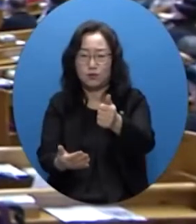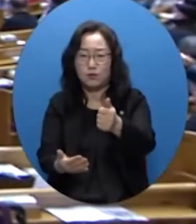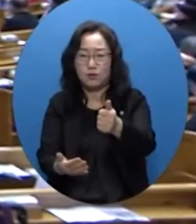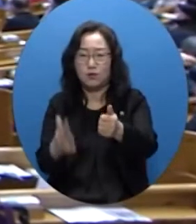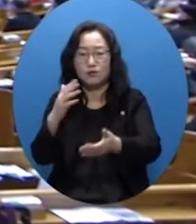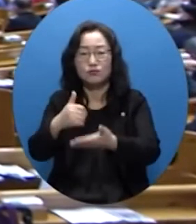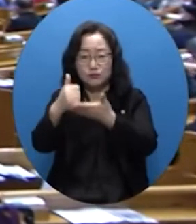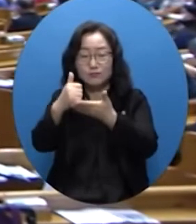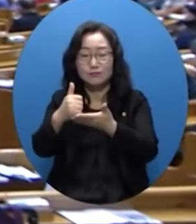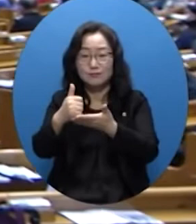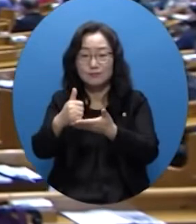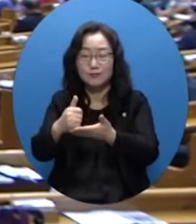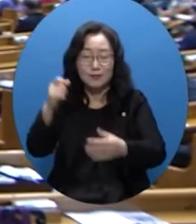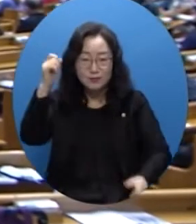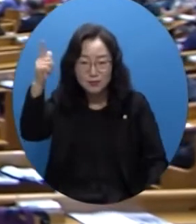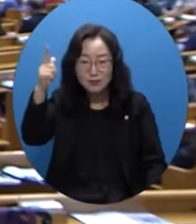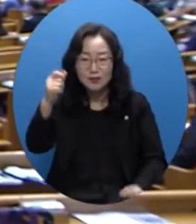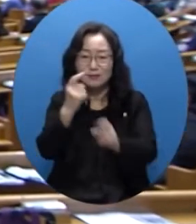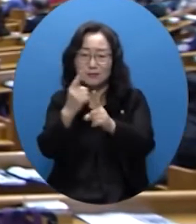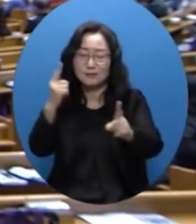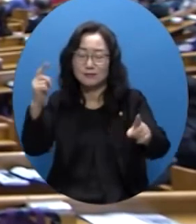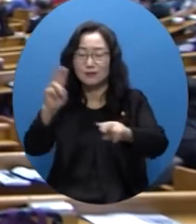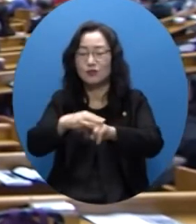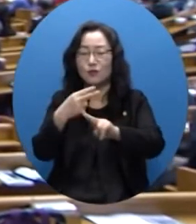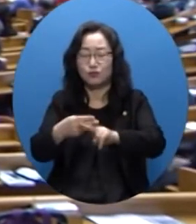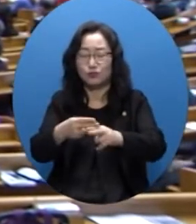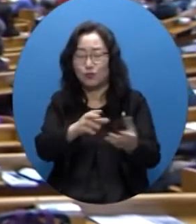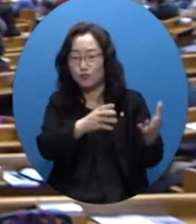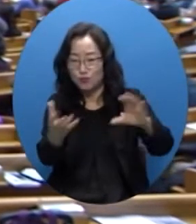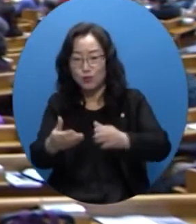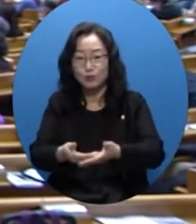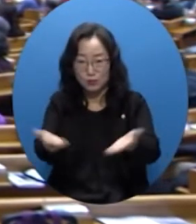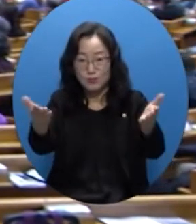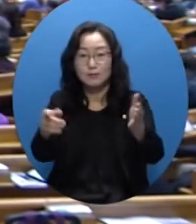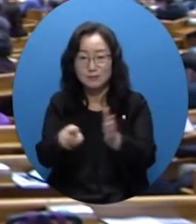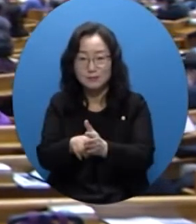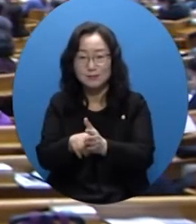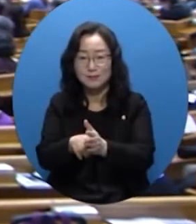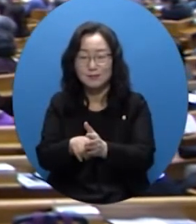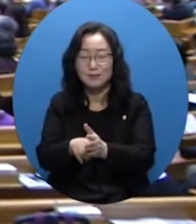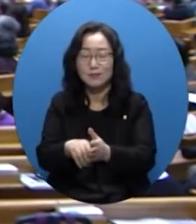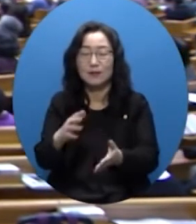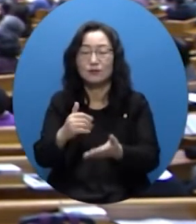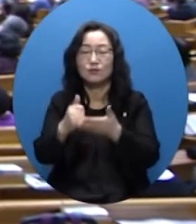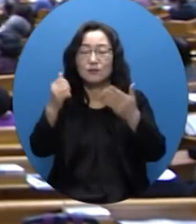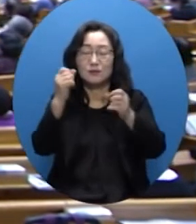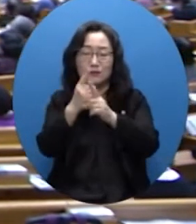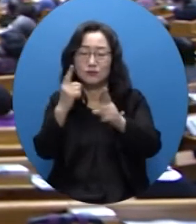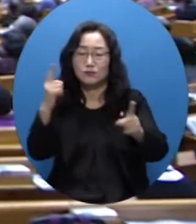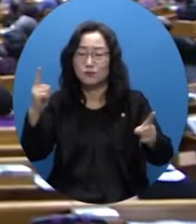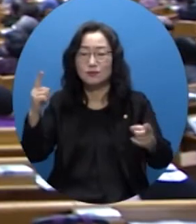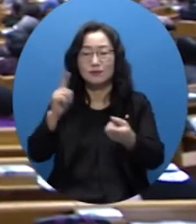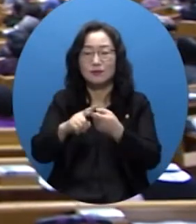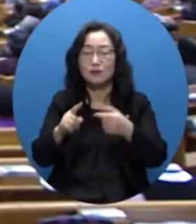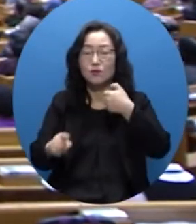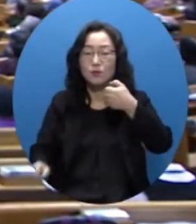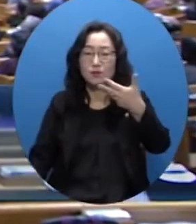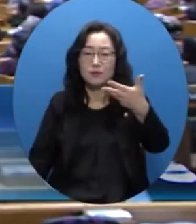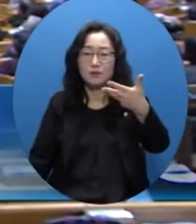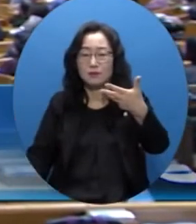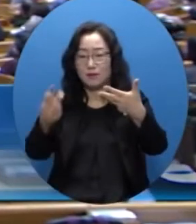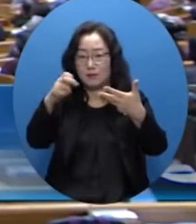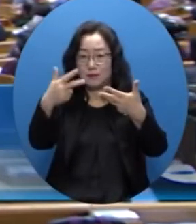집 인력의 위대한 승리를 선물로 부어주시는 것입니다 주님이 주신 승리에 대해서 넘어서 발전사업